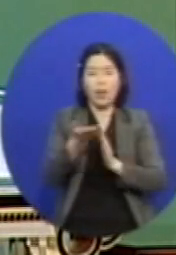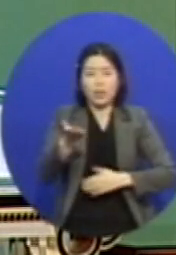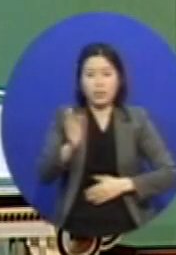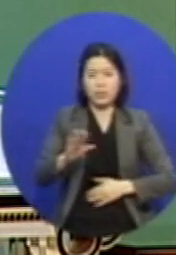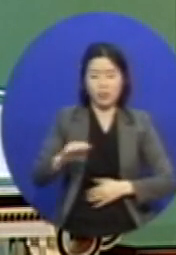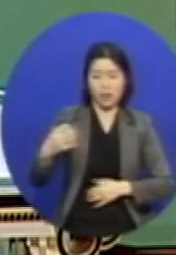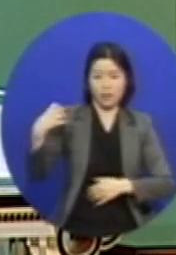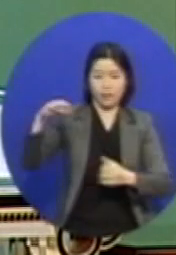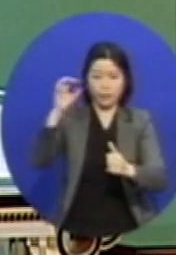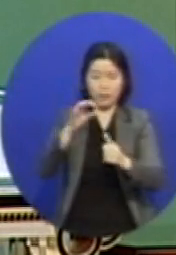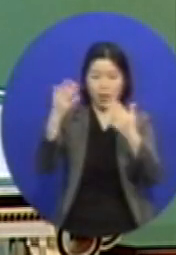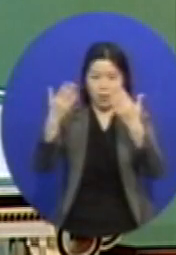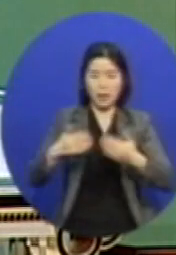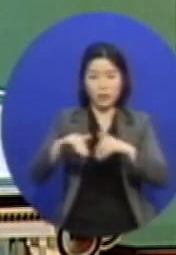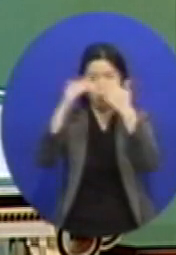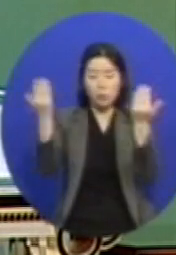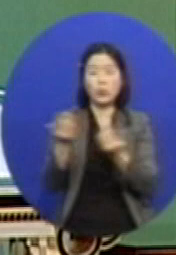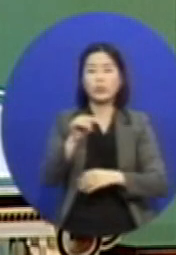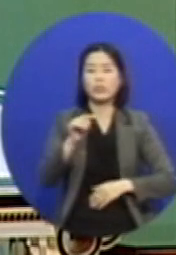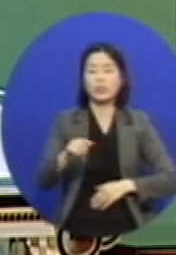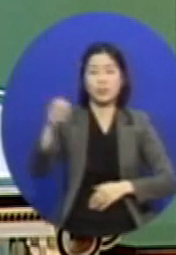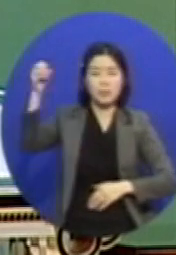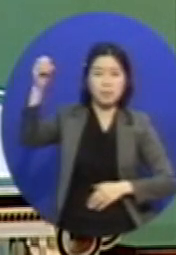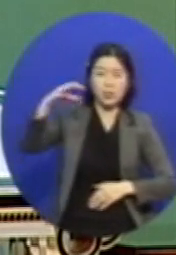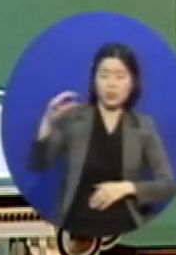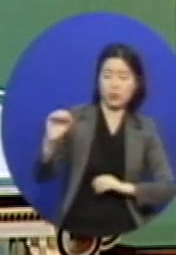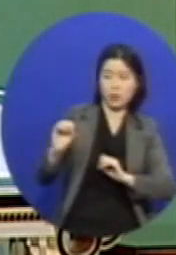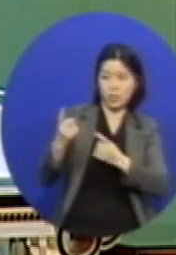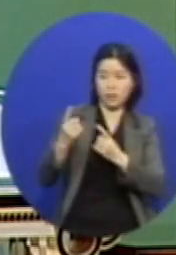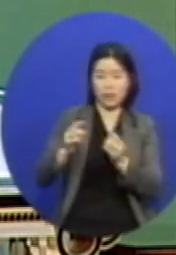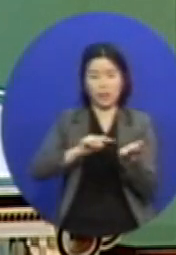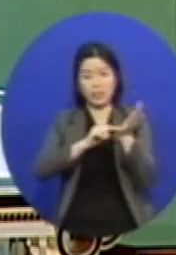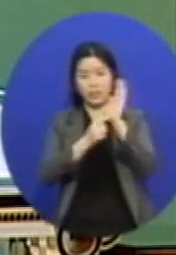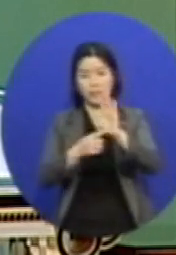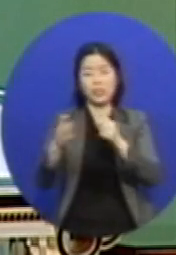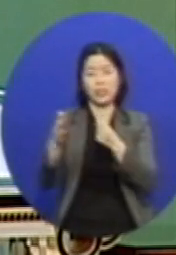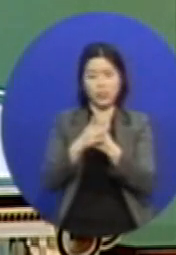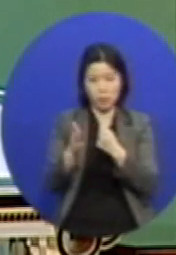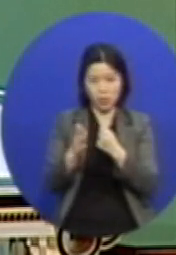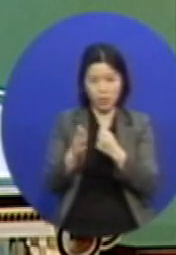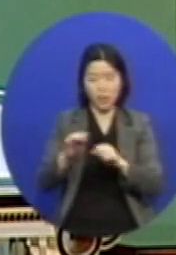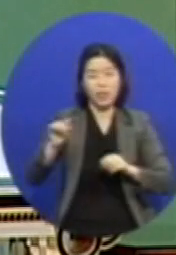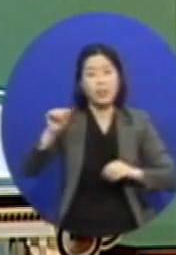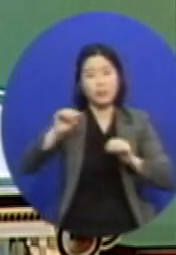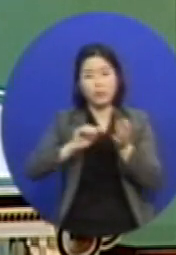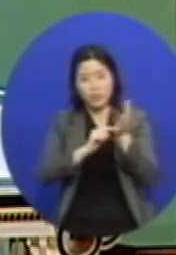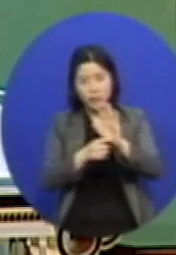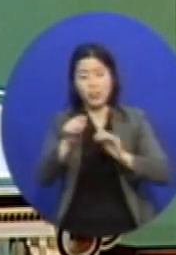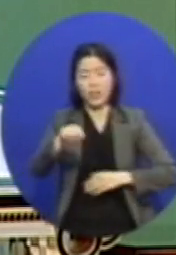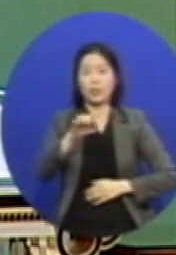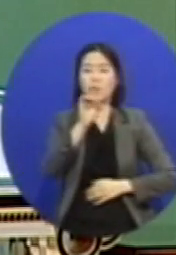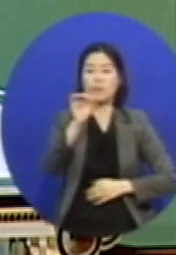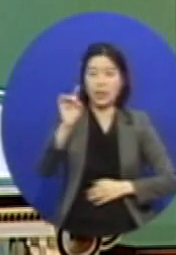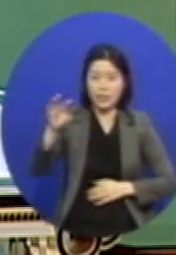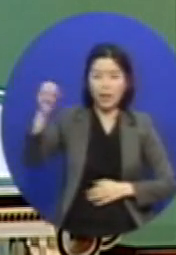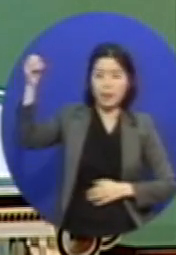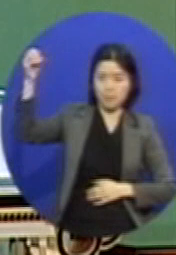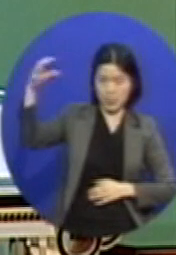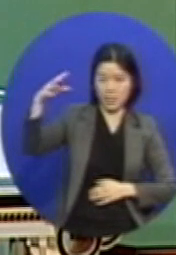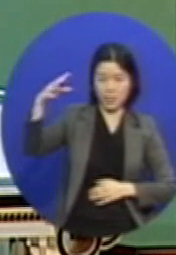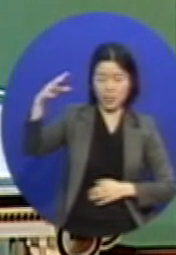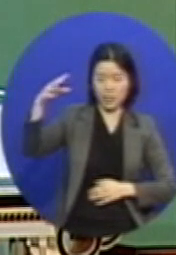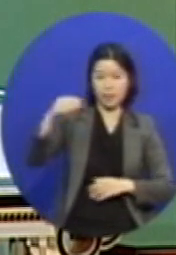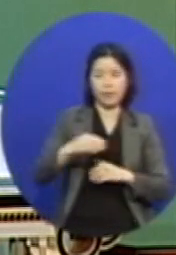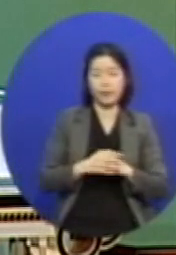모든 것은 빛으로 말미암아 드러난 하니 드러나는 것마다 비친 이라 예수님